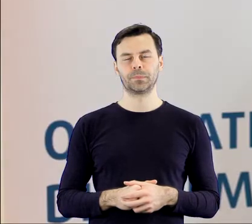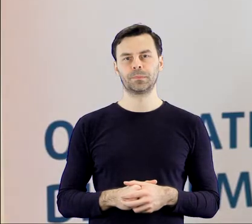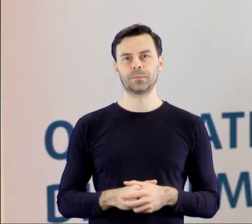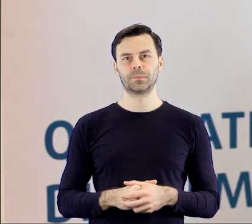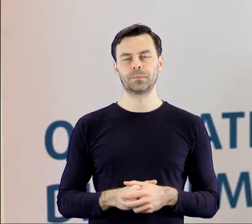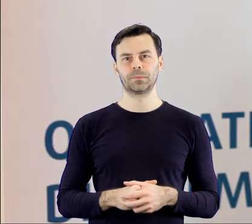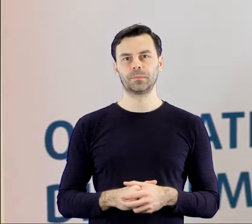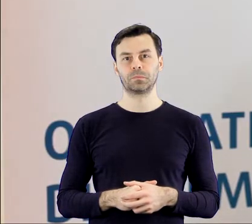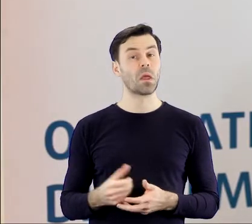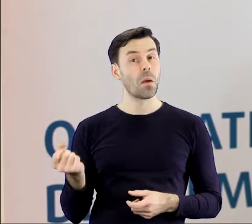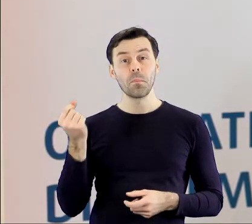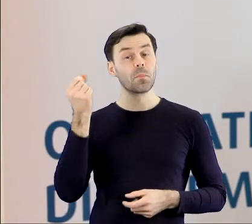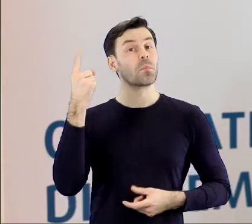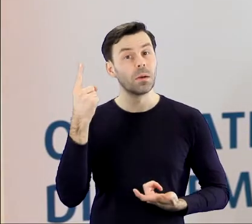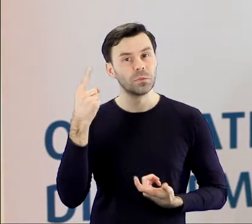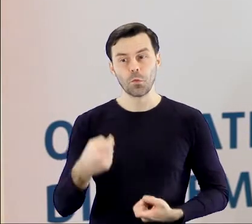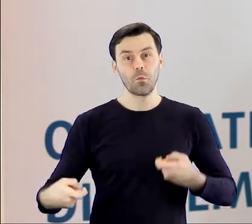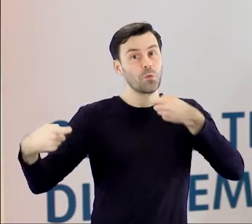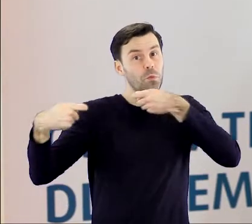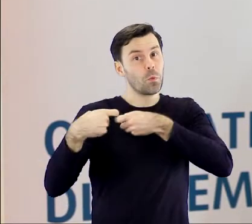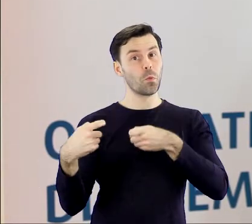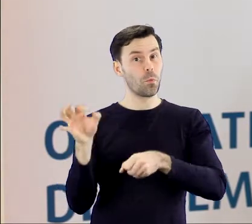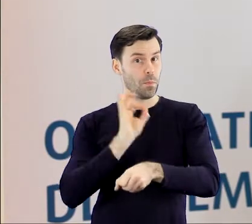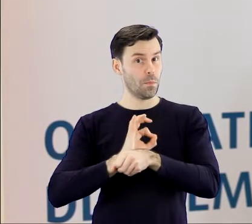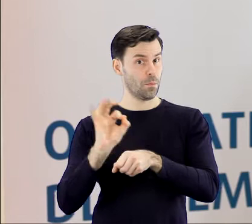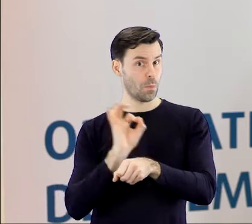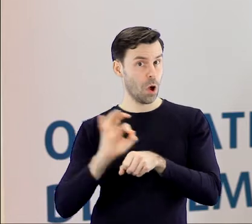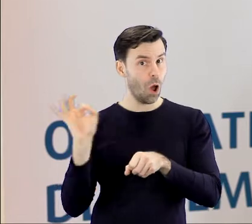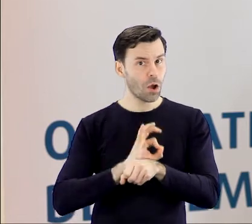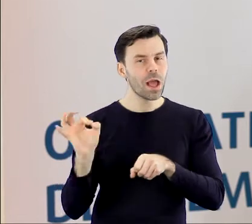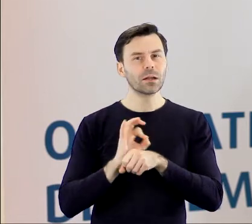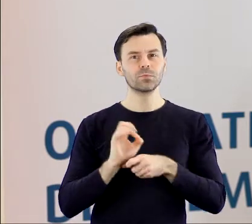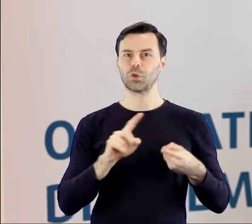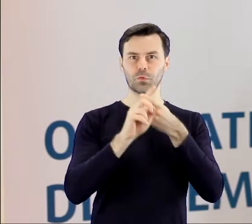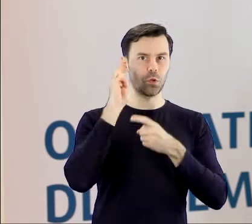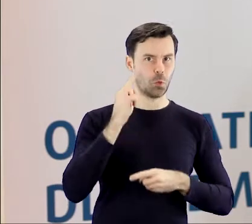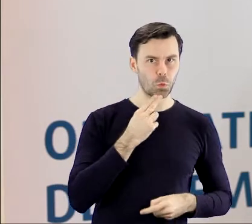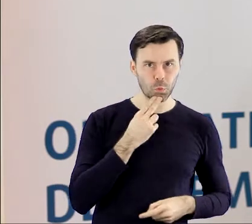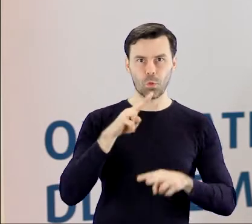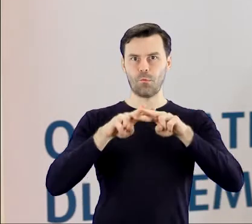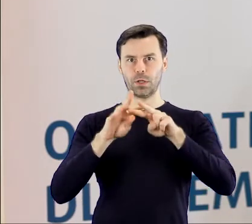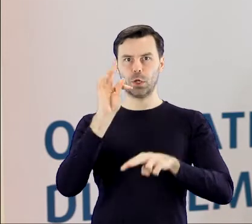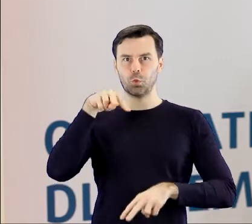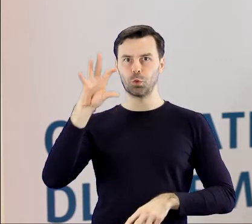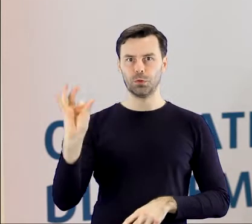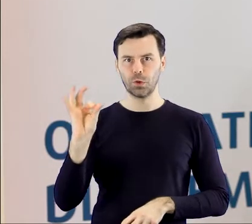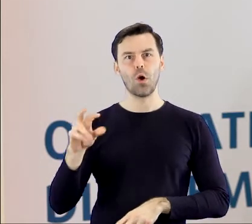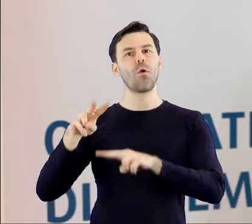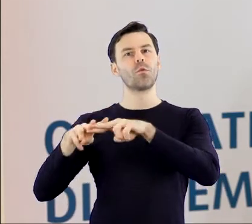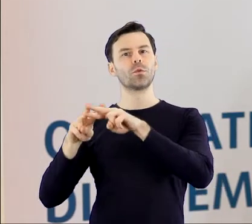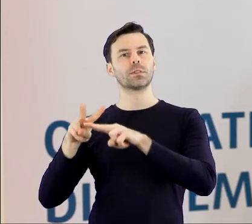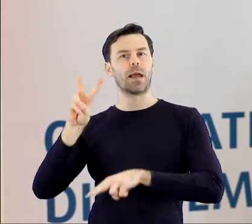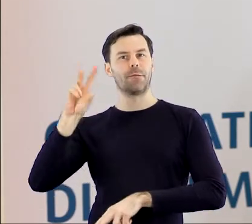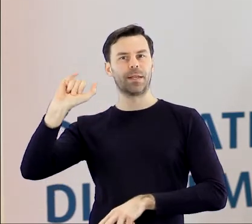Pomysł na wspólny projekt Polskiego Związku Głuchych, Fundacji TUS i Fundacji Wismajo wziął się z